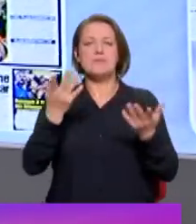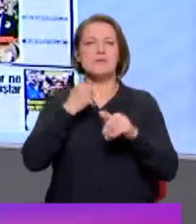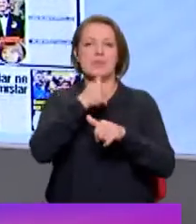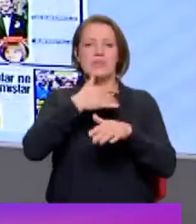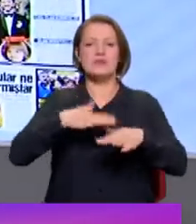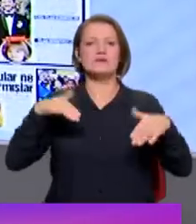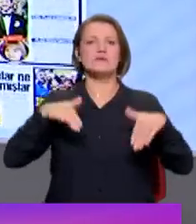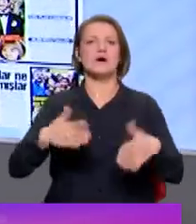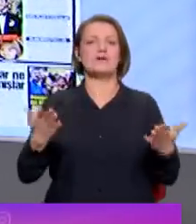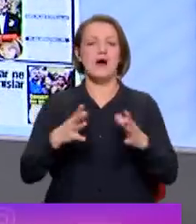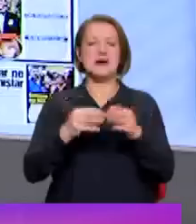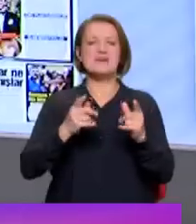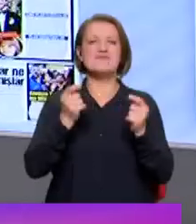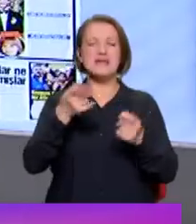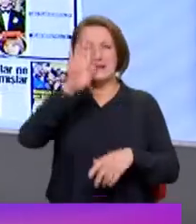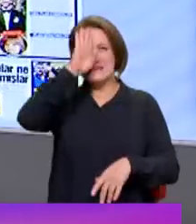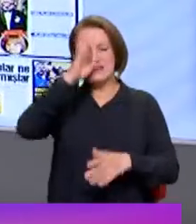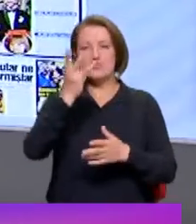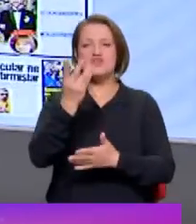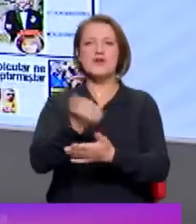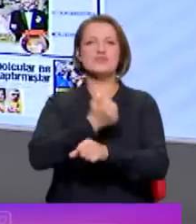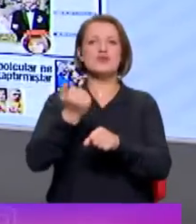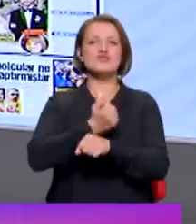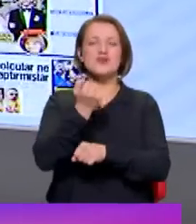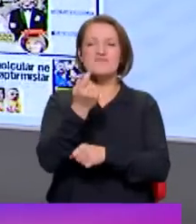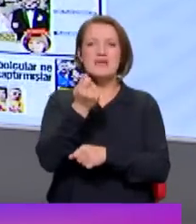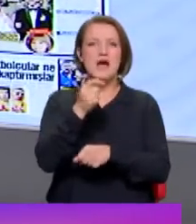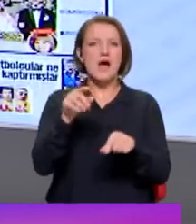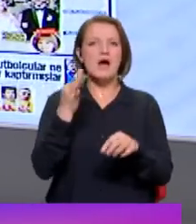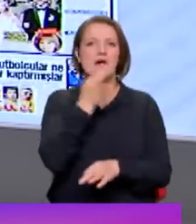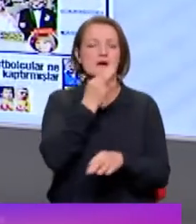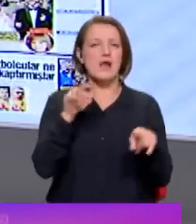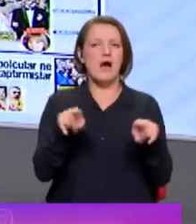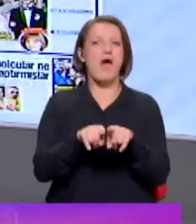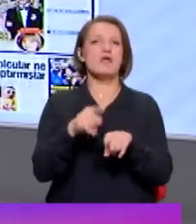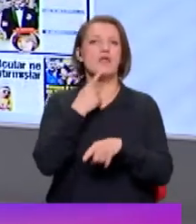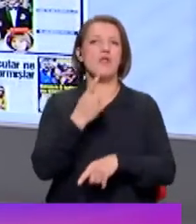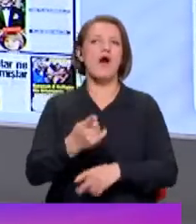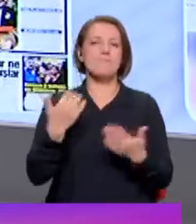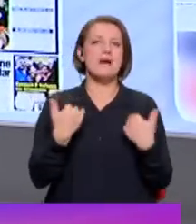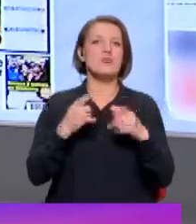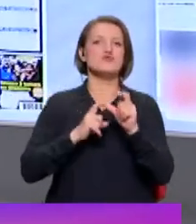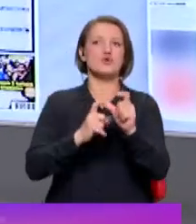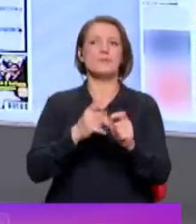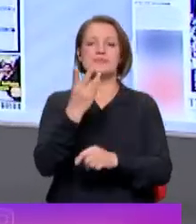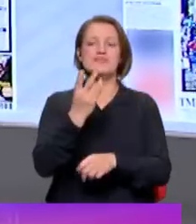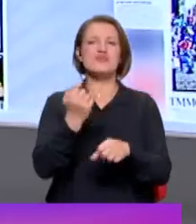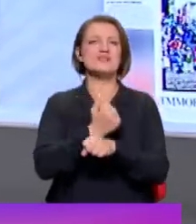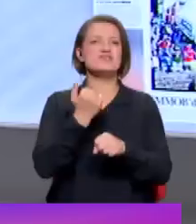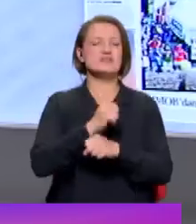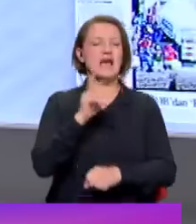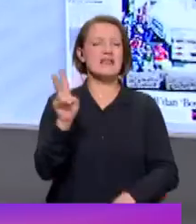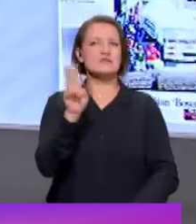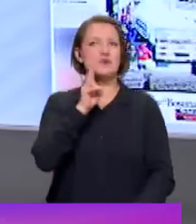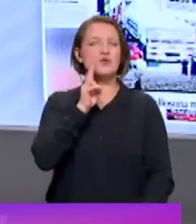göremedik Adana'daki fiyatlar İstanbul Nişantaşı fiyatlarıyla neredeyse aynı diyor Ben de soruyorum nişantaşına en zon ne